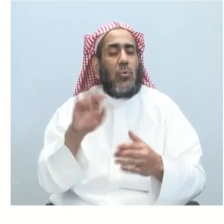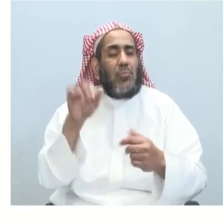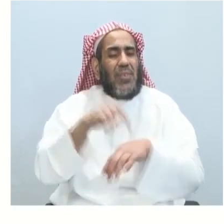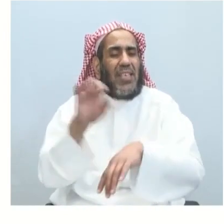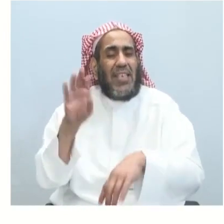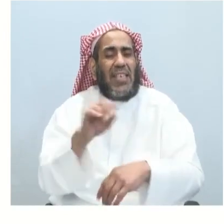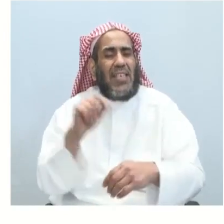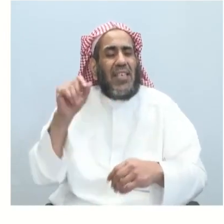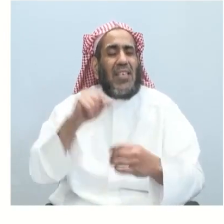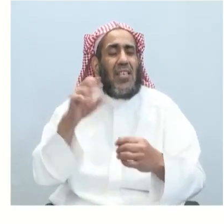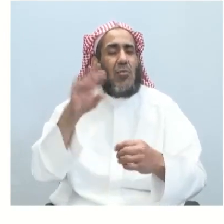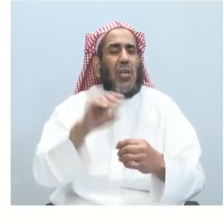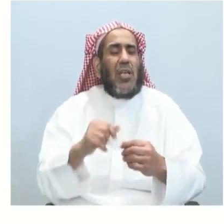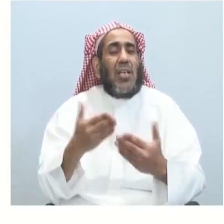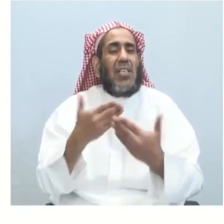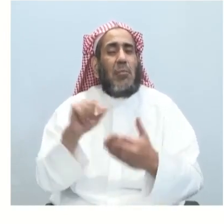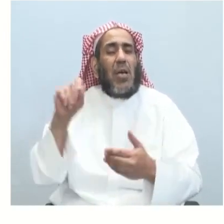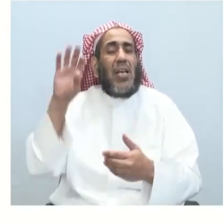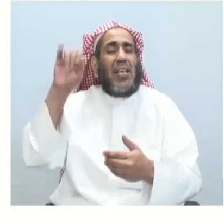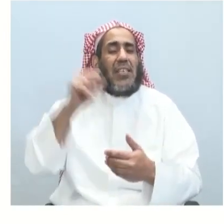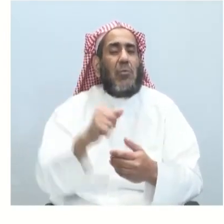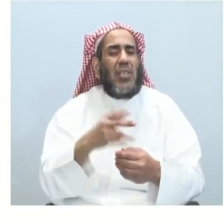الدهر التماسا منه